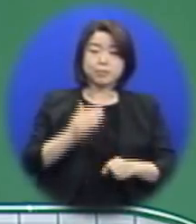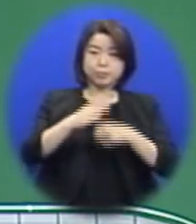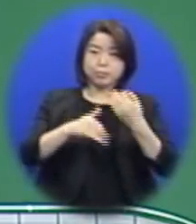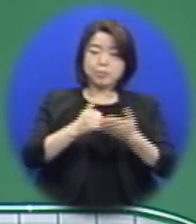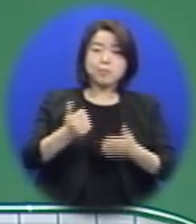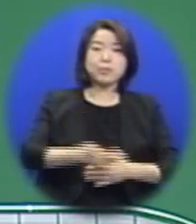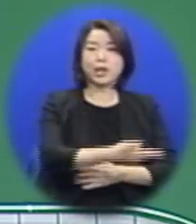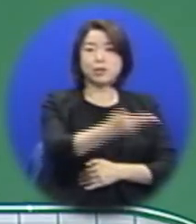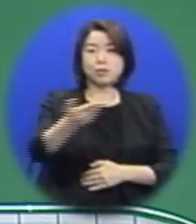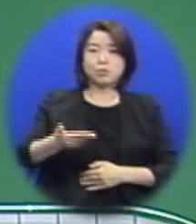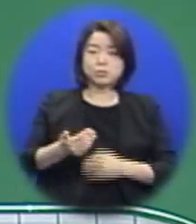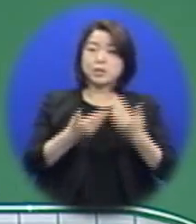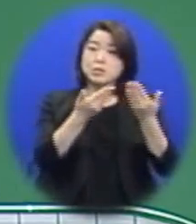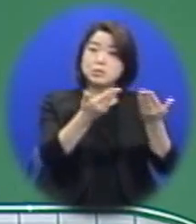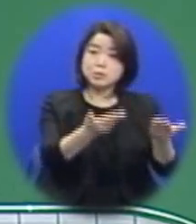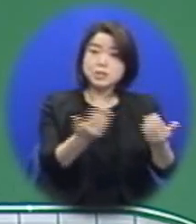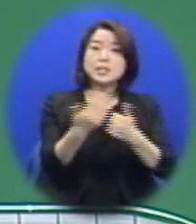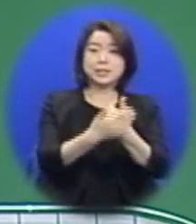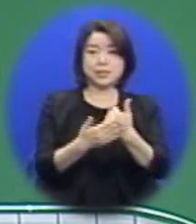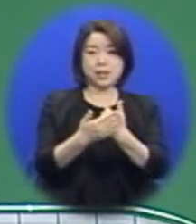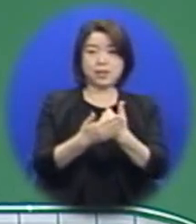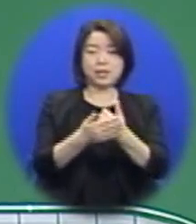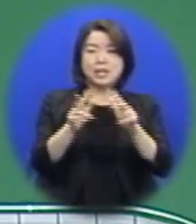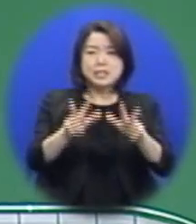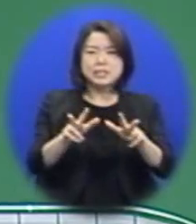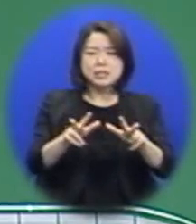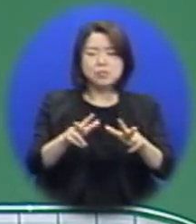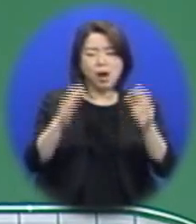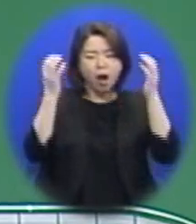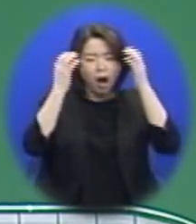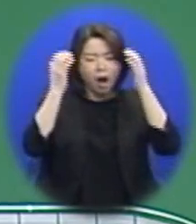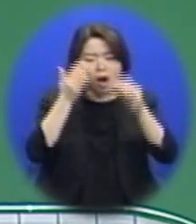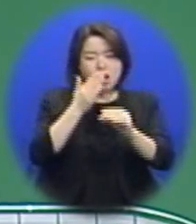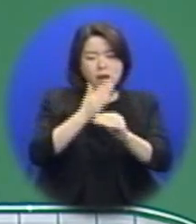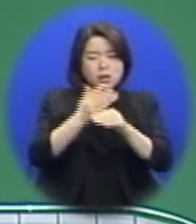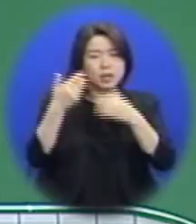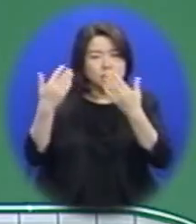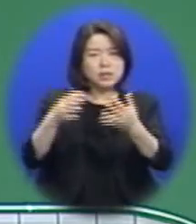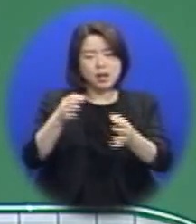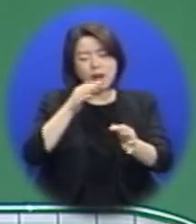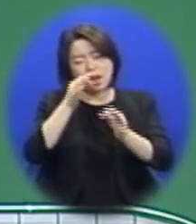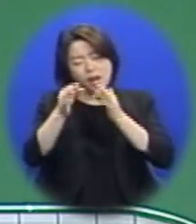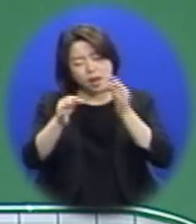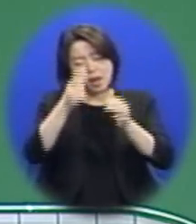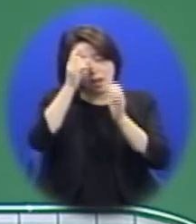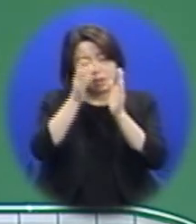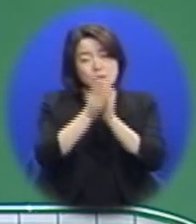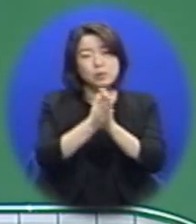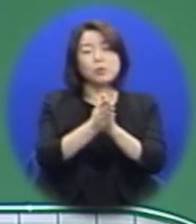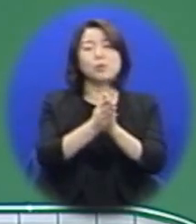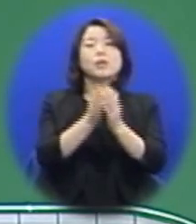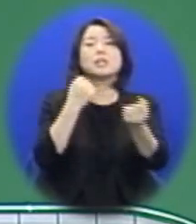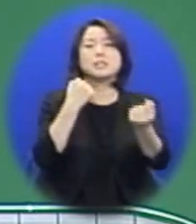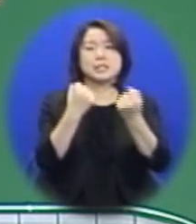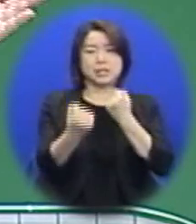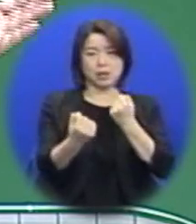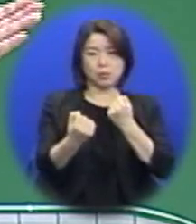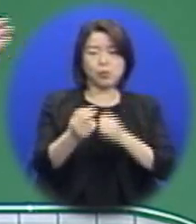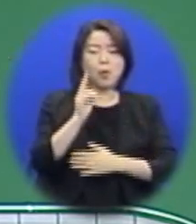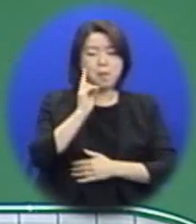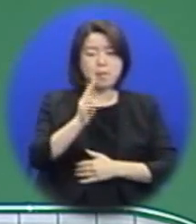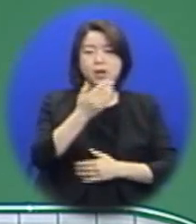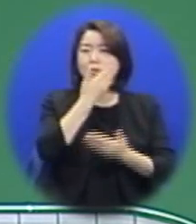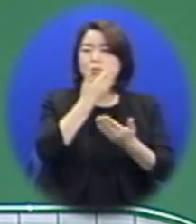하나님께서 여러분에게 주신 은혜, 그게 지금 고통 중에서 드리는 탄식의 기도를 할지라도 그건 매우